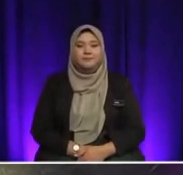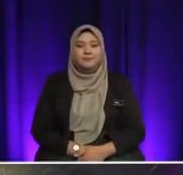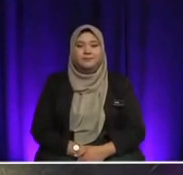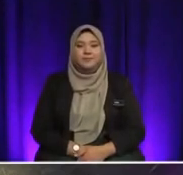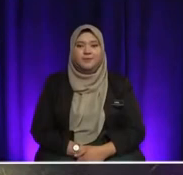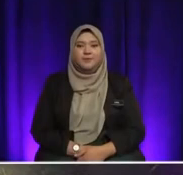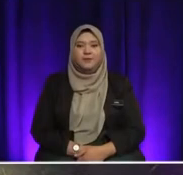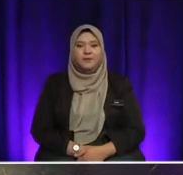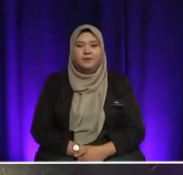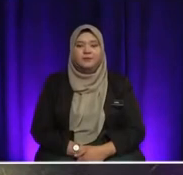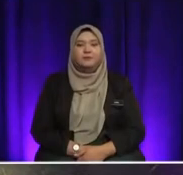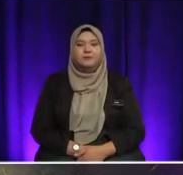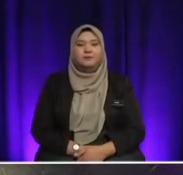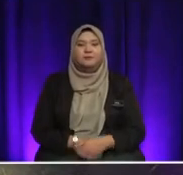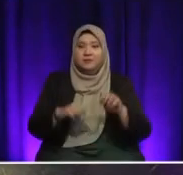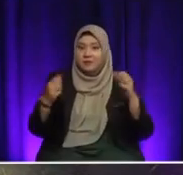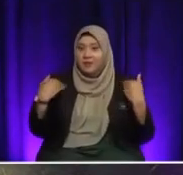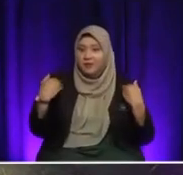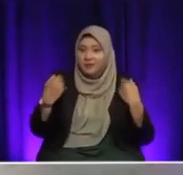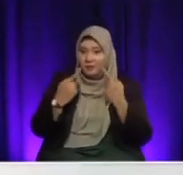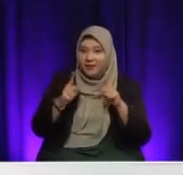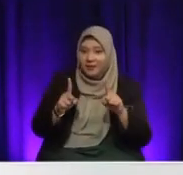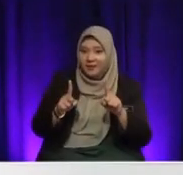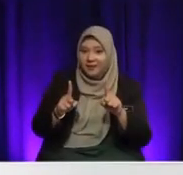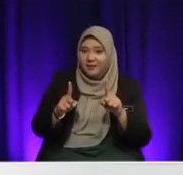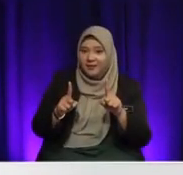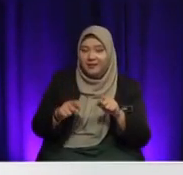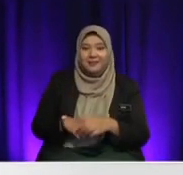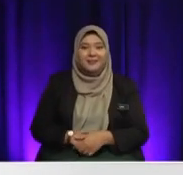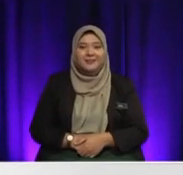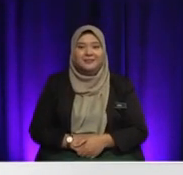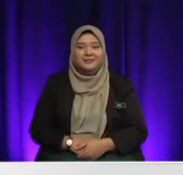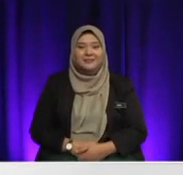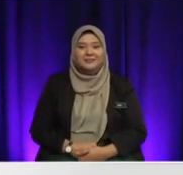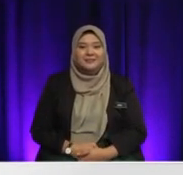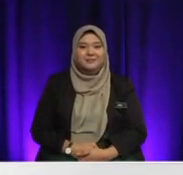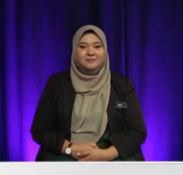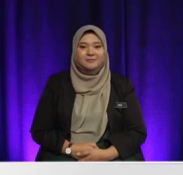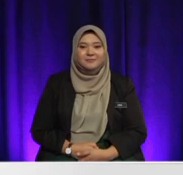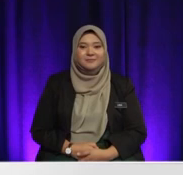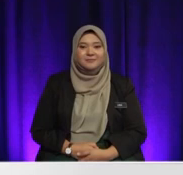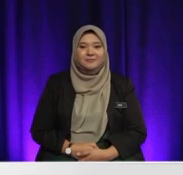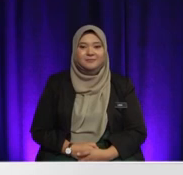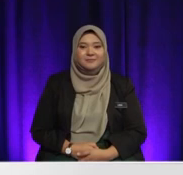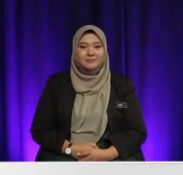Boleh? Okey, dah bersedia? Boleh bagi saya jawapan? Harap 23.